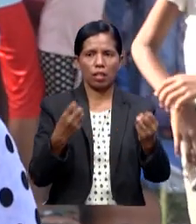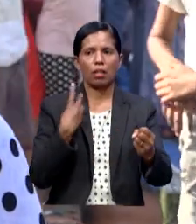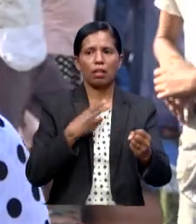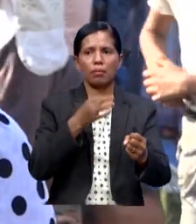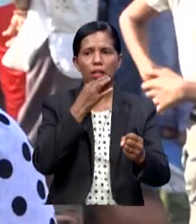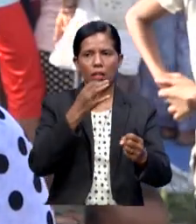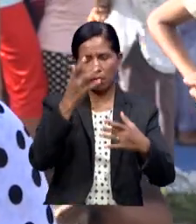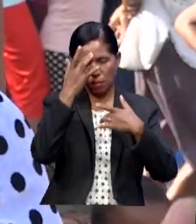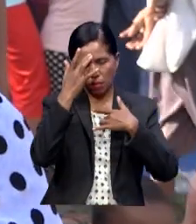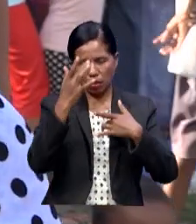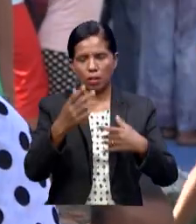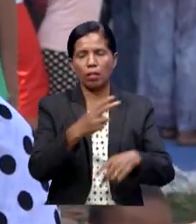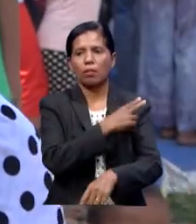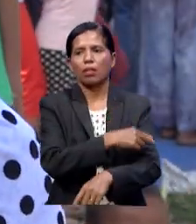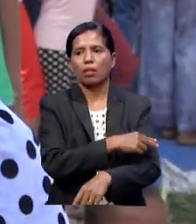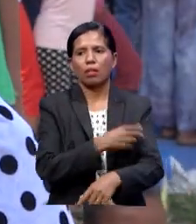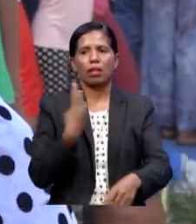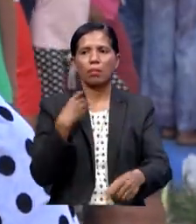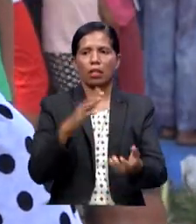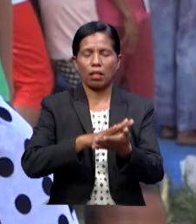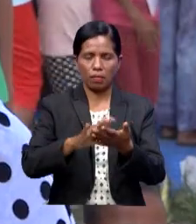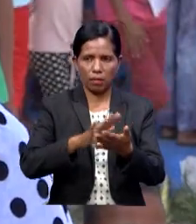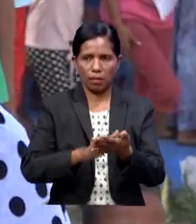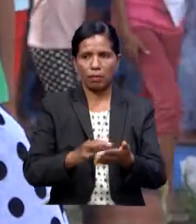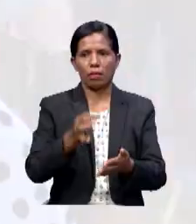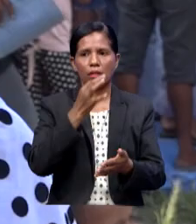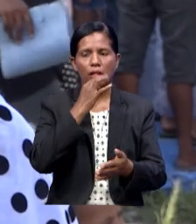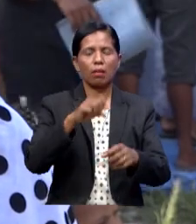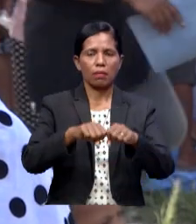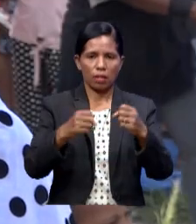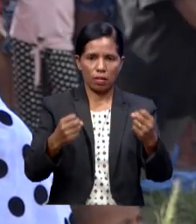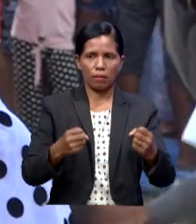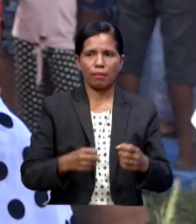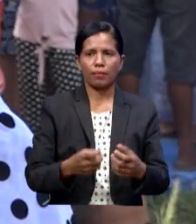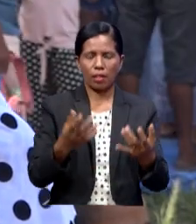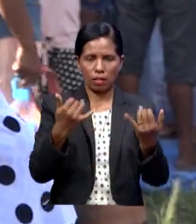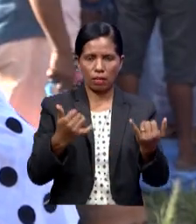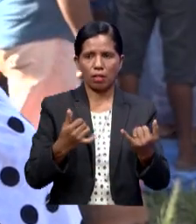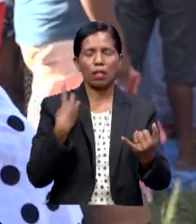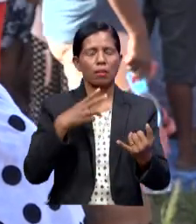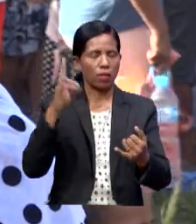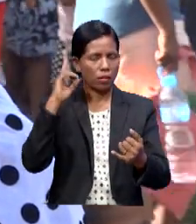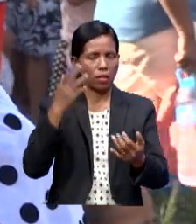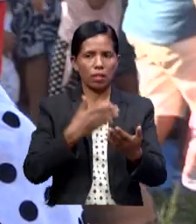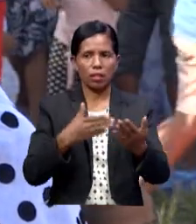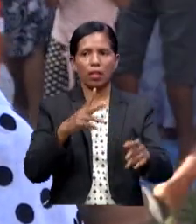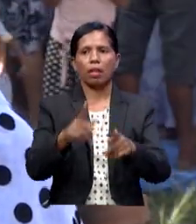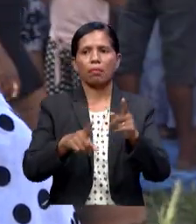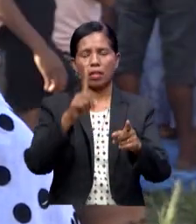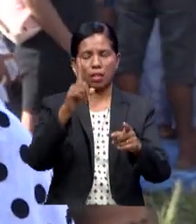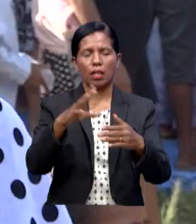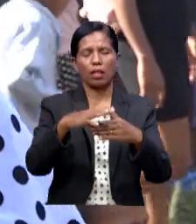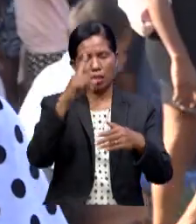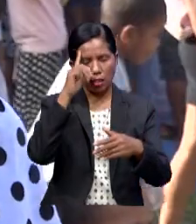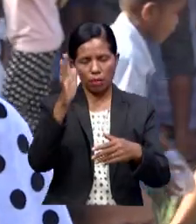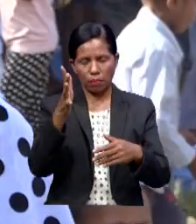dia mora sama konsul di hospital dia ami malah mau semua hong lah hahan mak dodo agora ami rona sesang ne kada ema ida $50